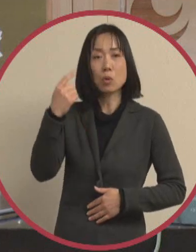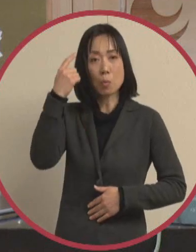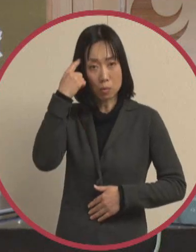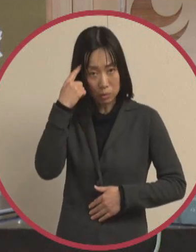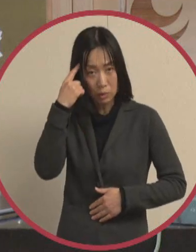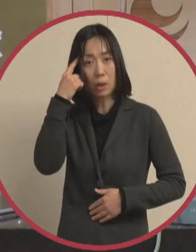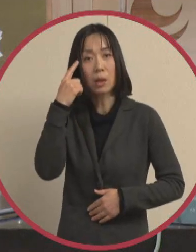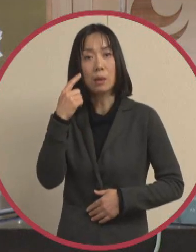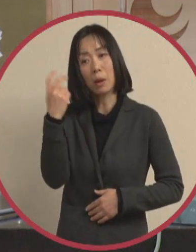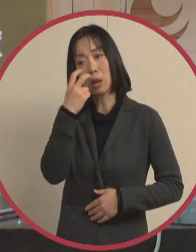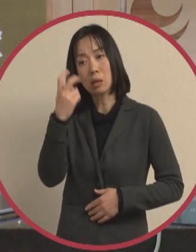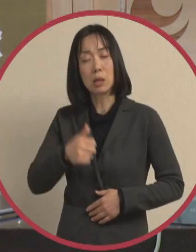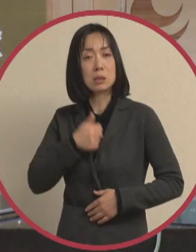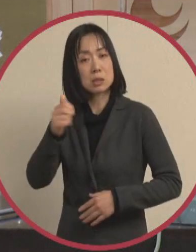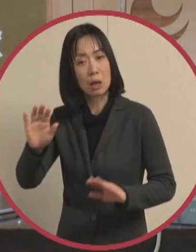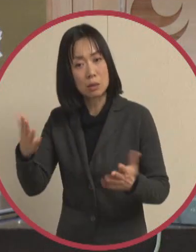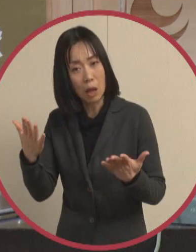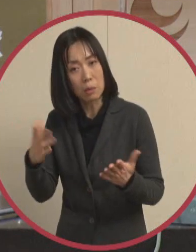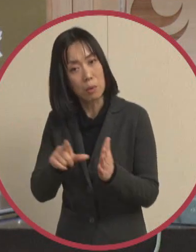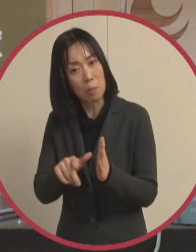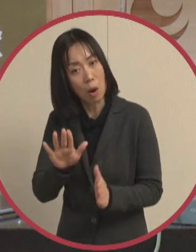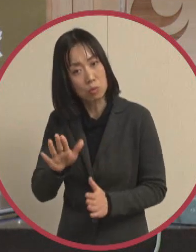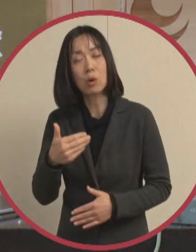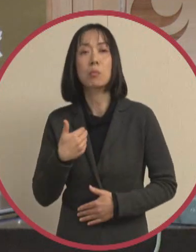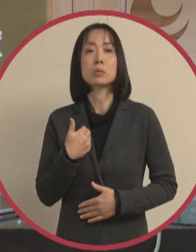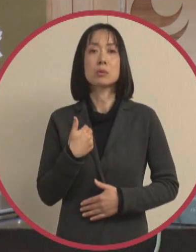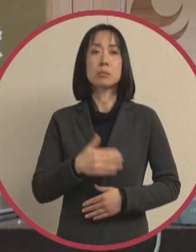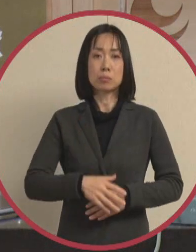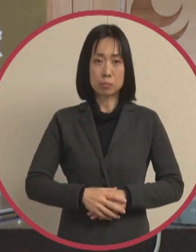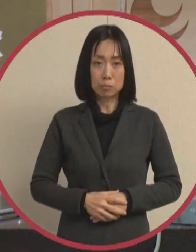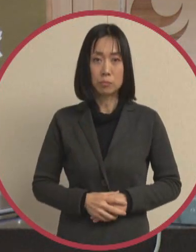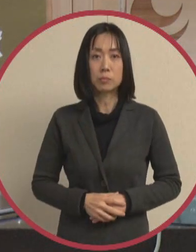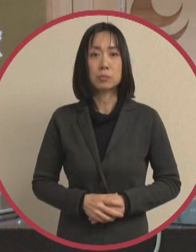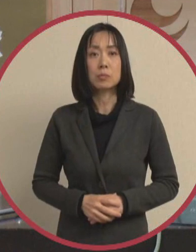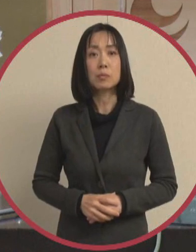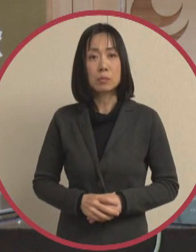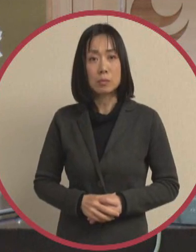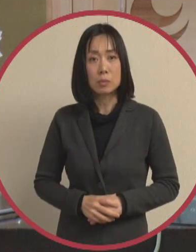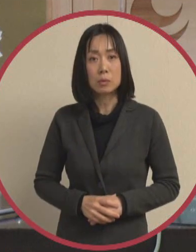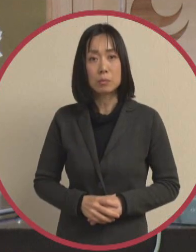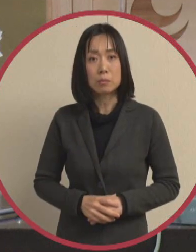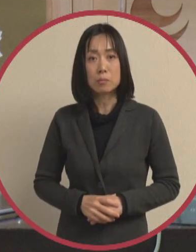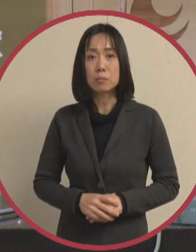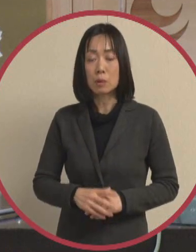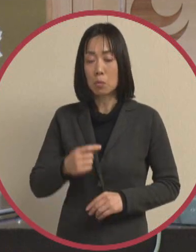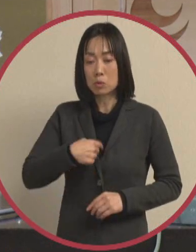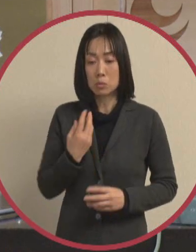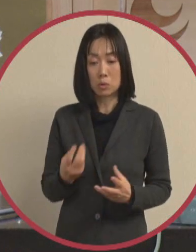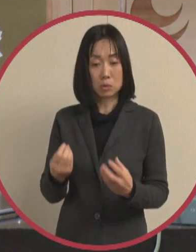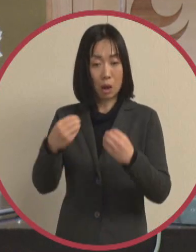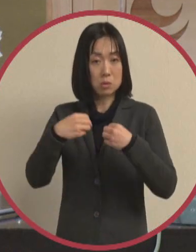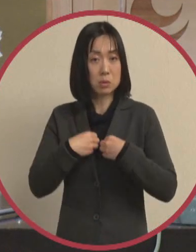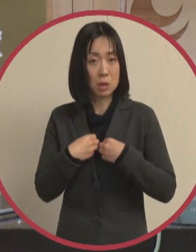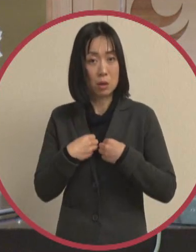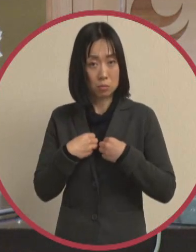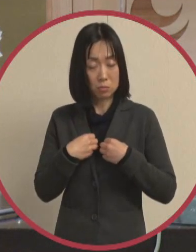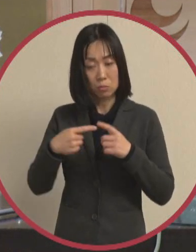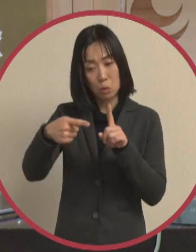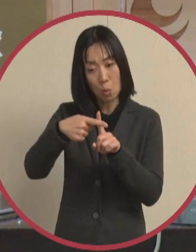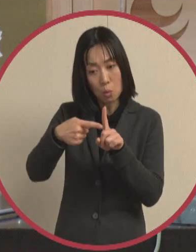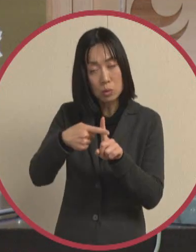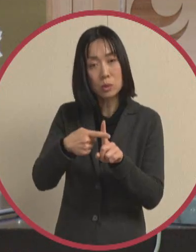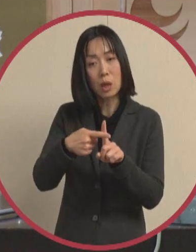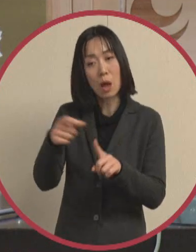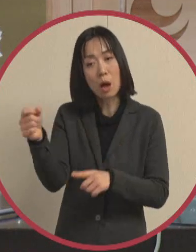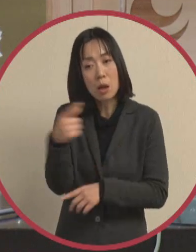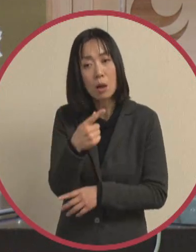っております。まあ、ただ陽性であるということが早めに分かったらですね、感染の広がりを食い止め